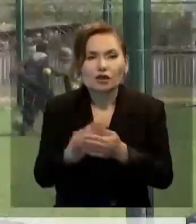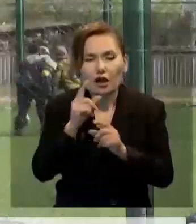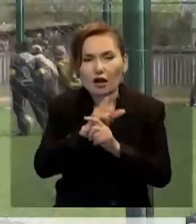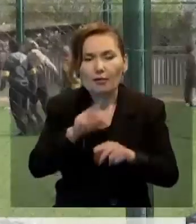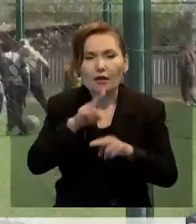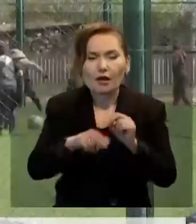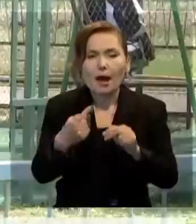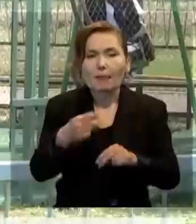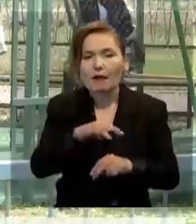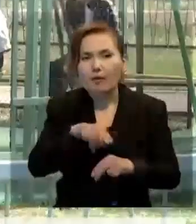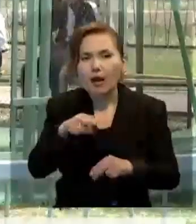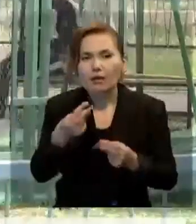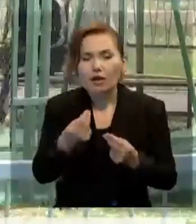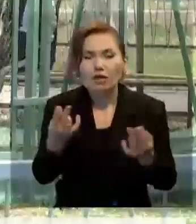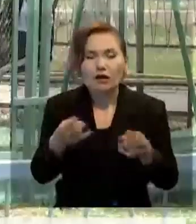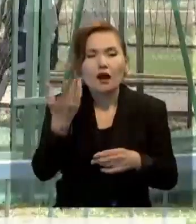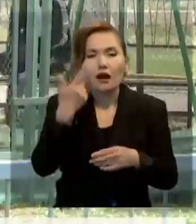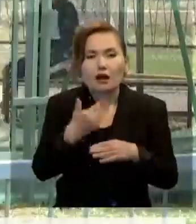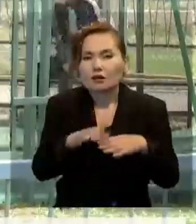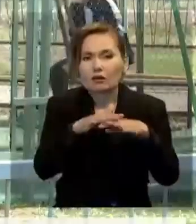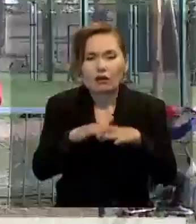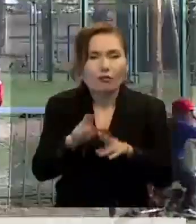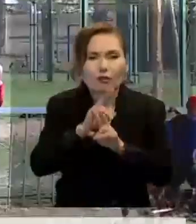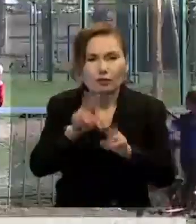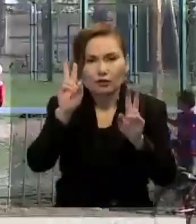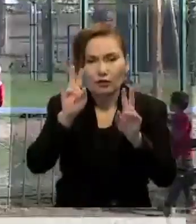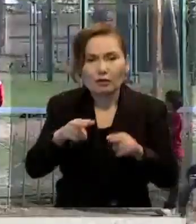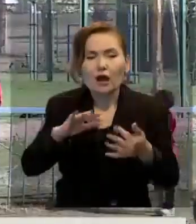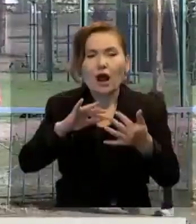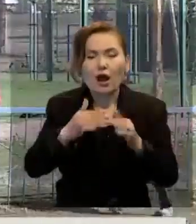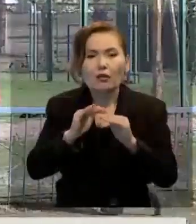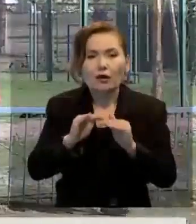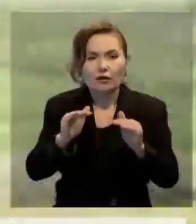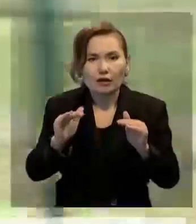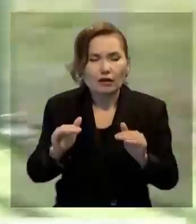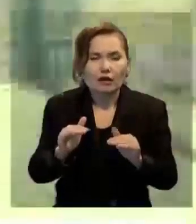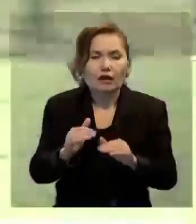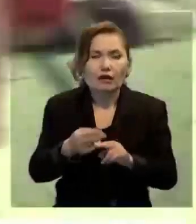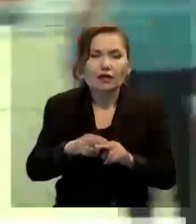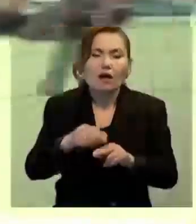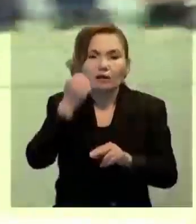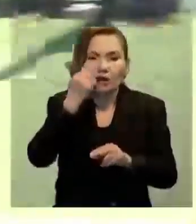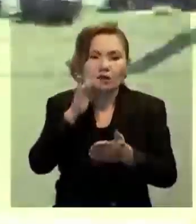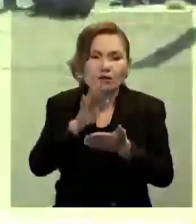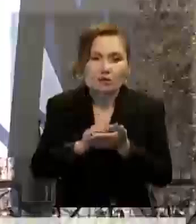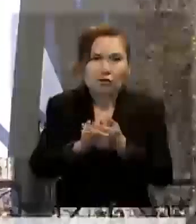миллиард теңге қаражат қажет. Бірақ ол қашан бөлінеді, әзірге белгісіз. Ал ауыл балаларына апатты мектепте оқудан басқа